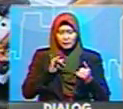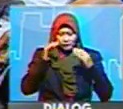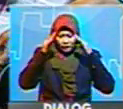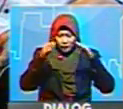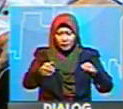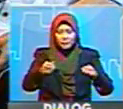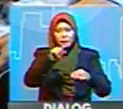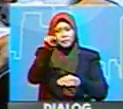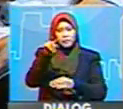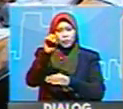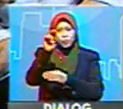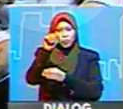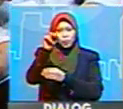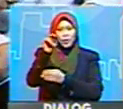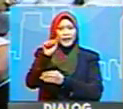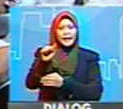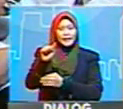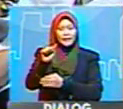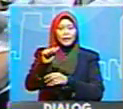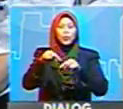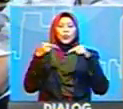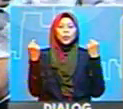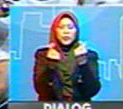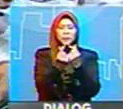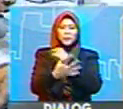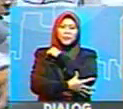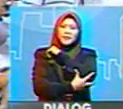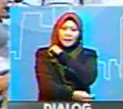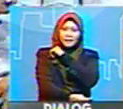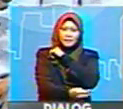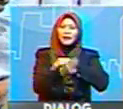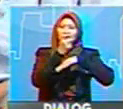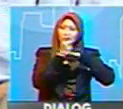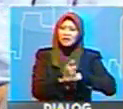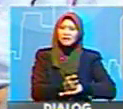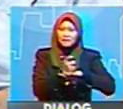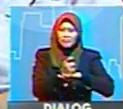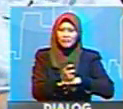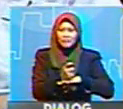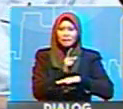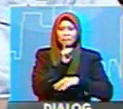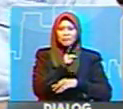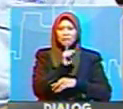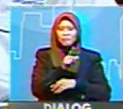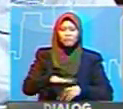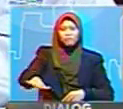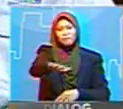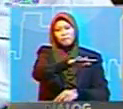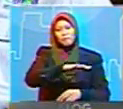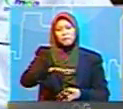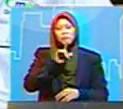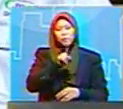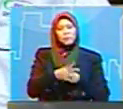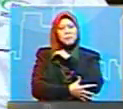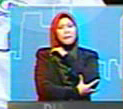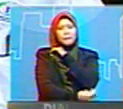a sebab Zon A ni adalah nelayan miskin nelayan tradisional yang rata-ratanya agak agak memang dalam keadaan yang